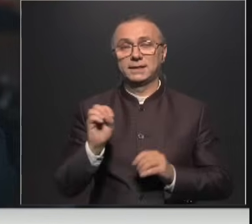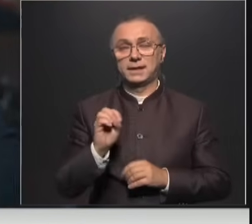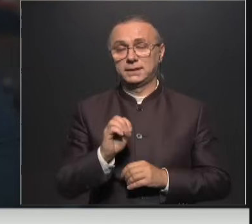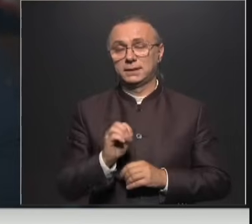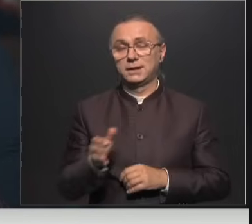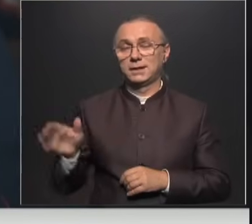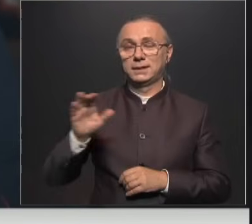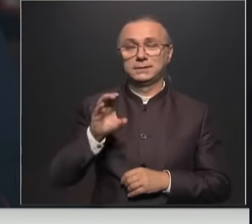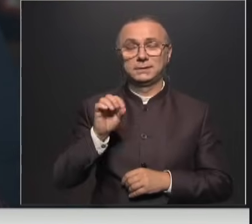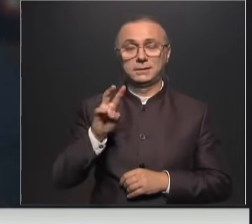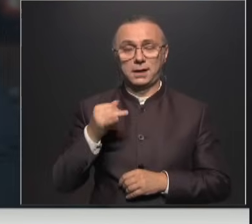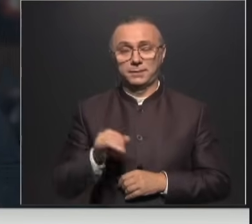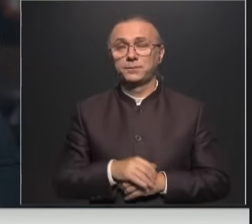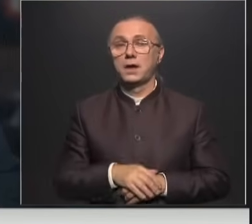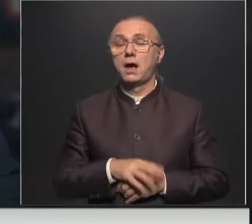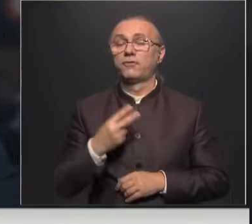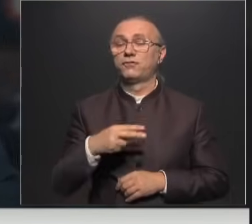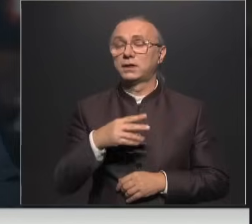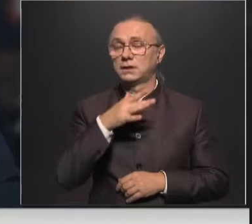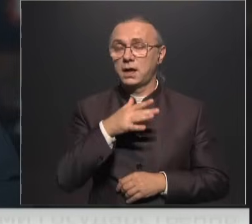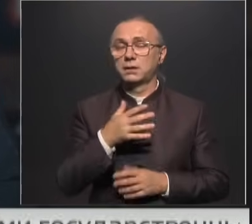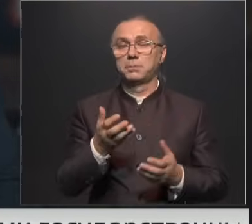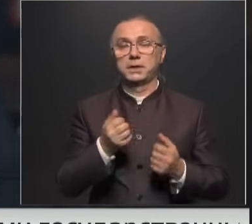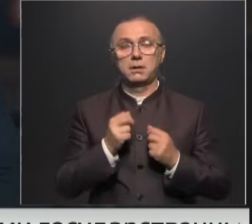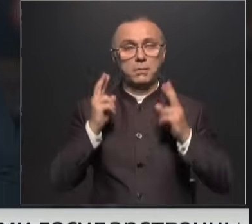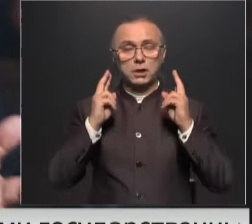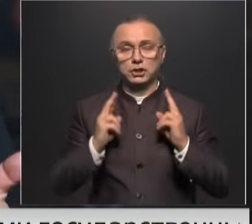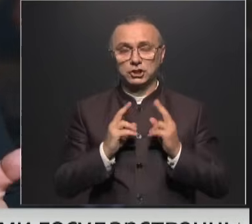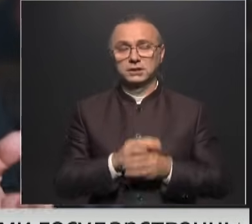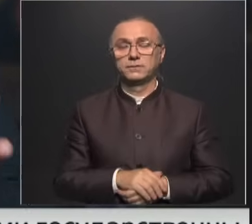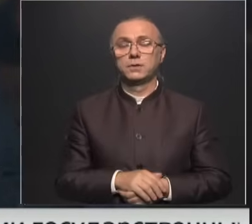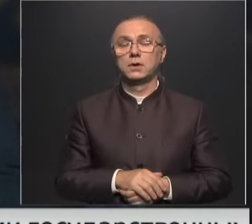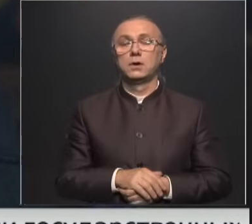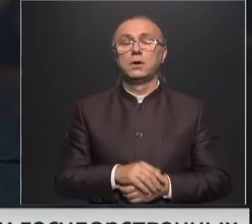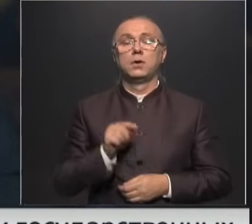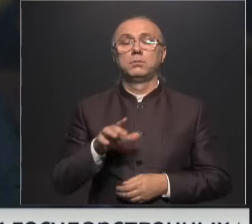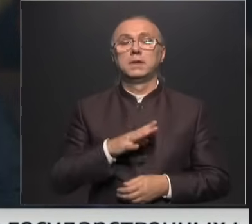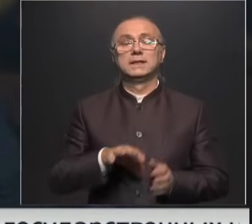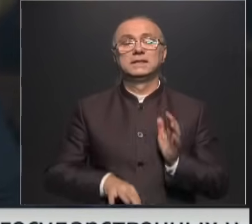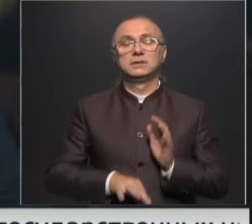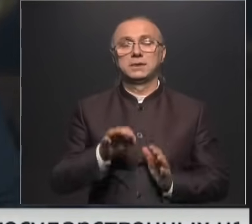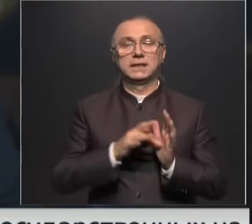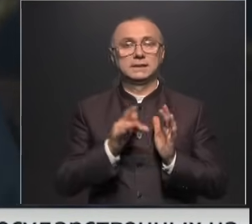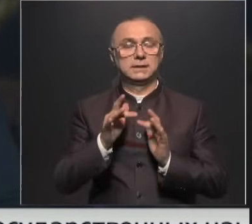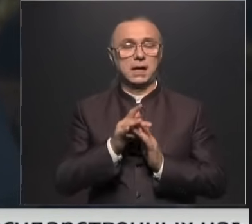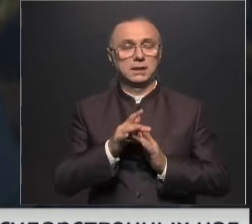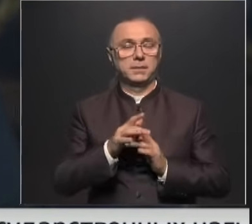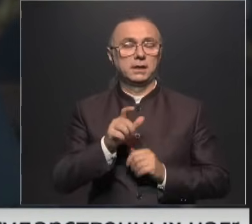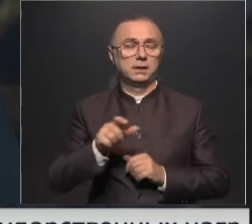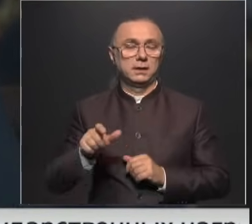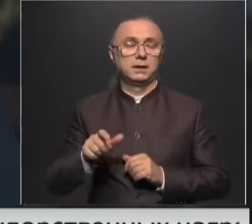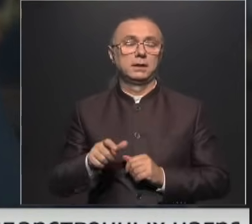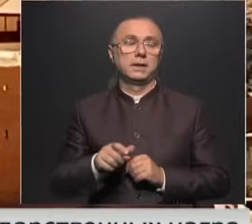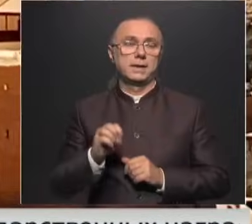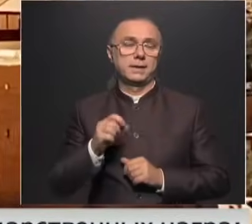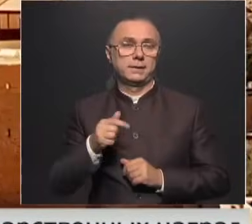там монашеский постриг. После смерти очередного Александрийского патриарха он был избран христианами Египта главой Александрийской